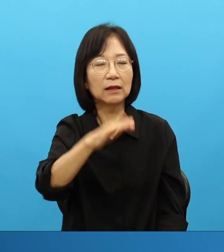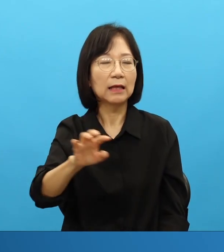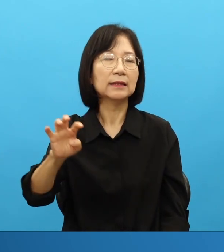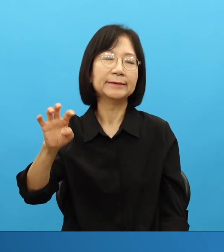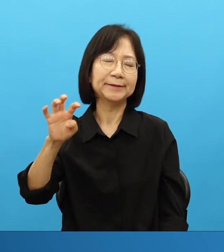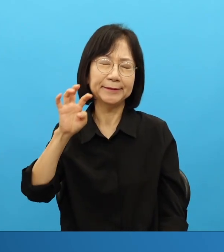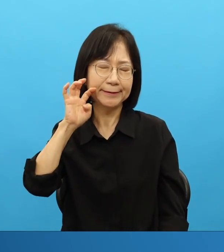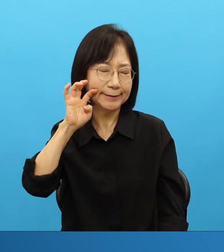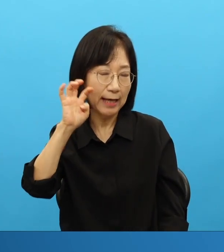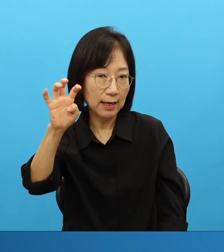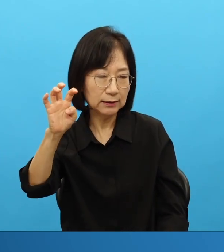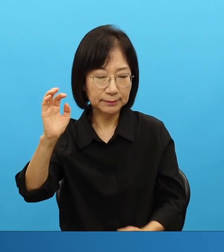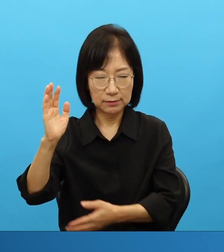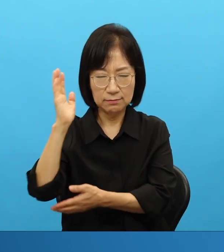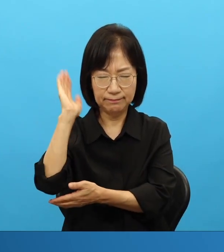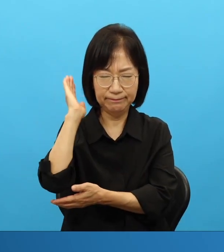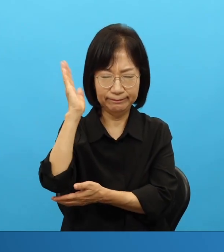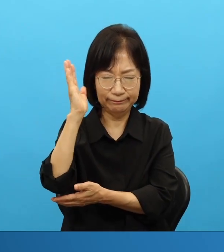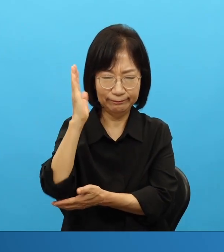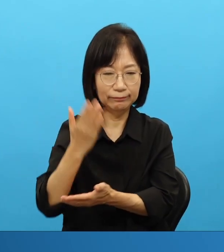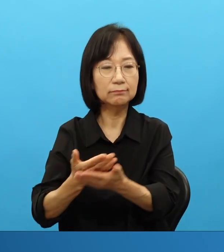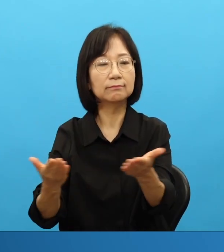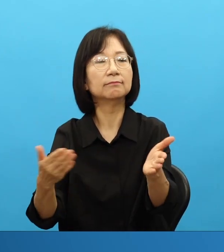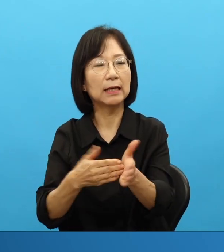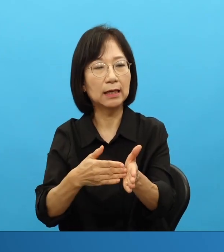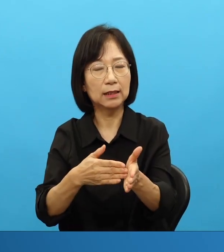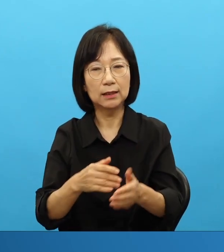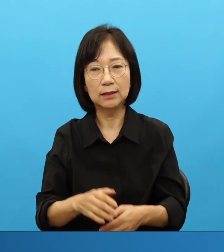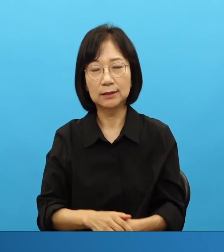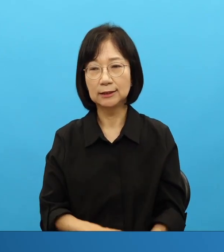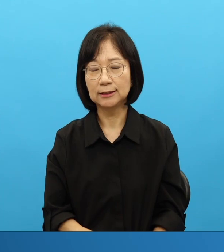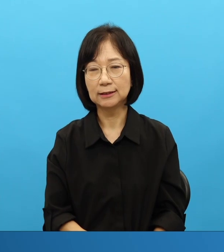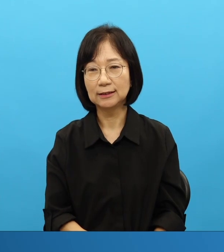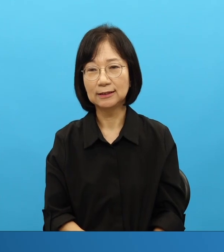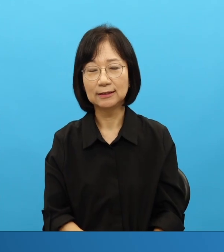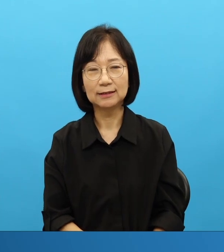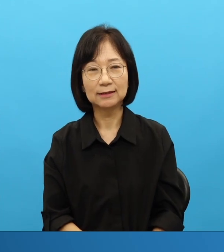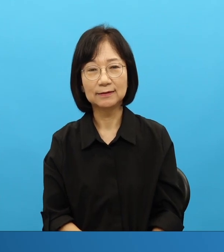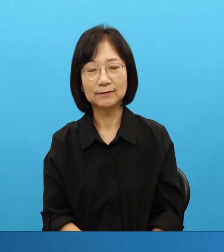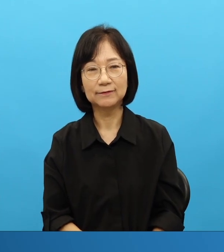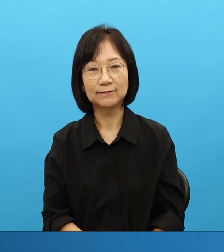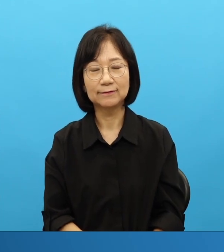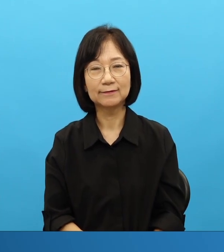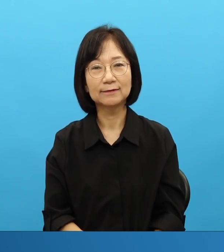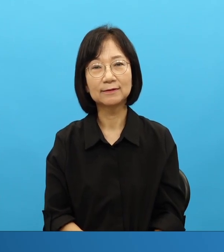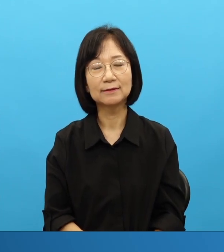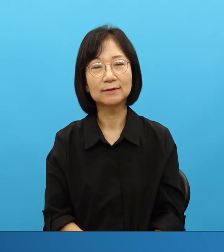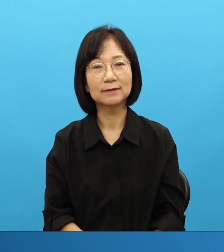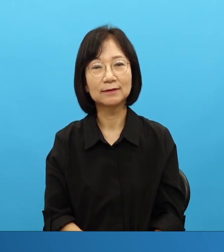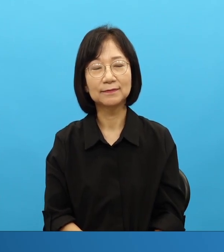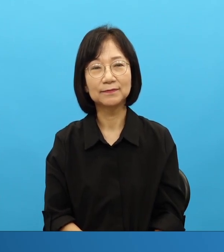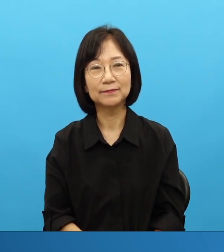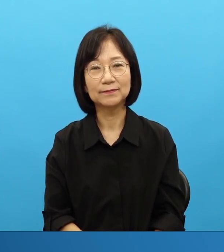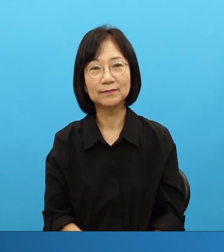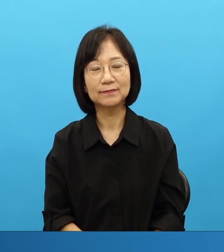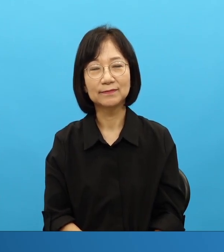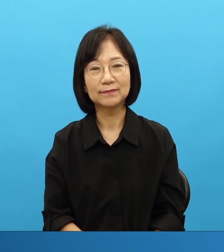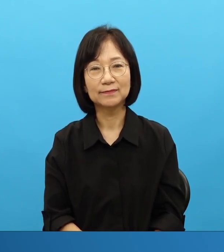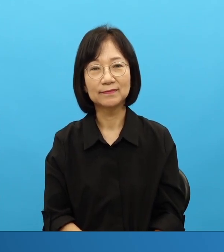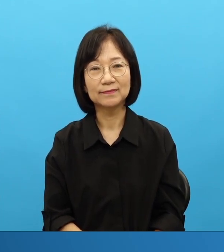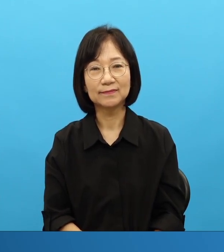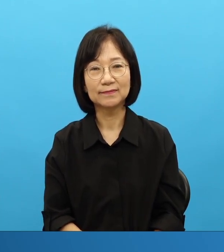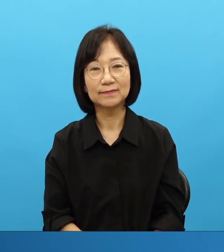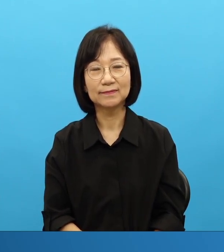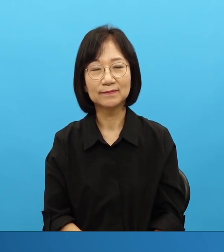이거 놓쳐버리면 아무것도 안 돼요. 예수님이 40일을 설명했다. But if you lose hold of this, then nothing will amount from it. That's why we must remember that Jesus spoke of this for 40